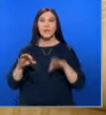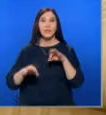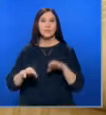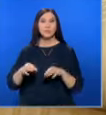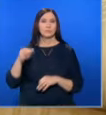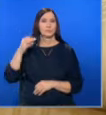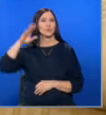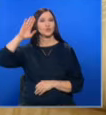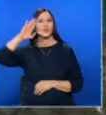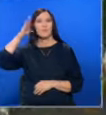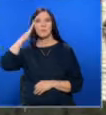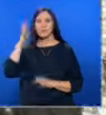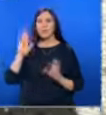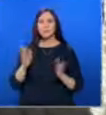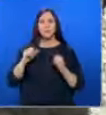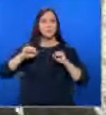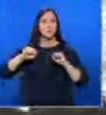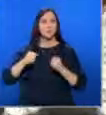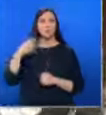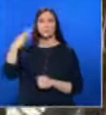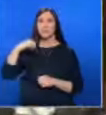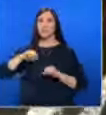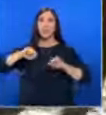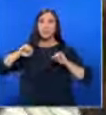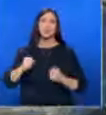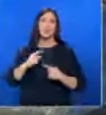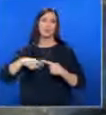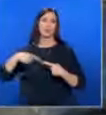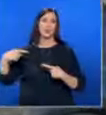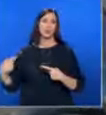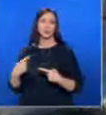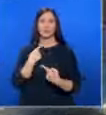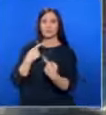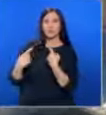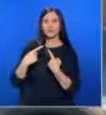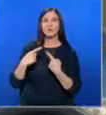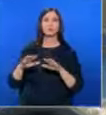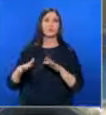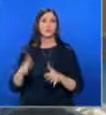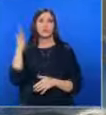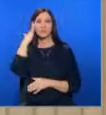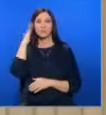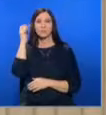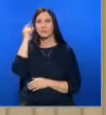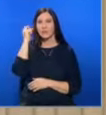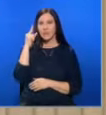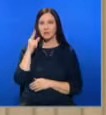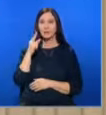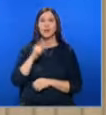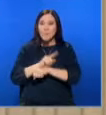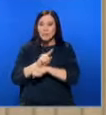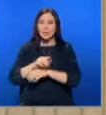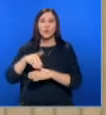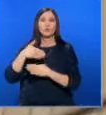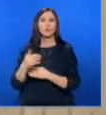Изборът на служебен премиер започна бързо. Президентът ускори процедурата и разговаря с потенциалните министър-председатели